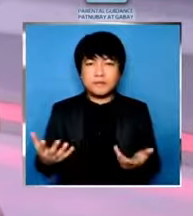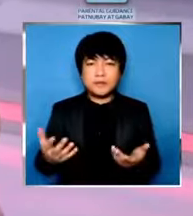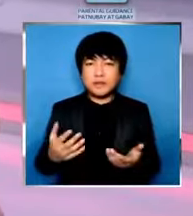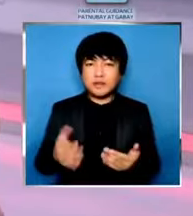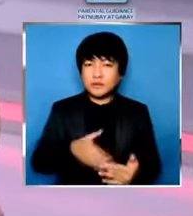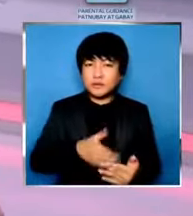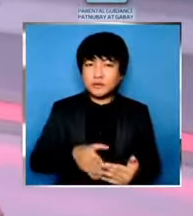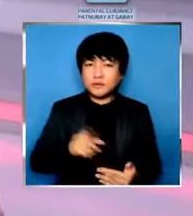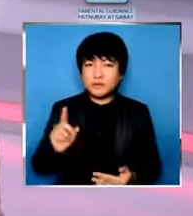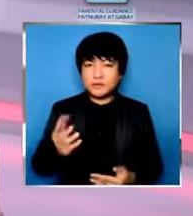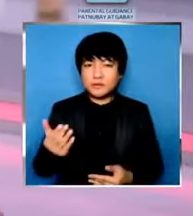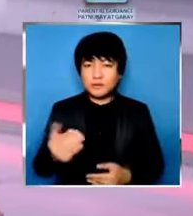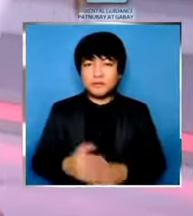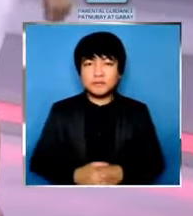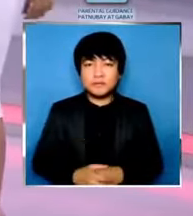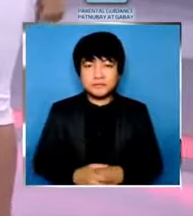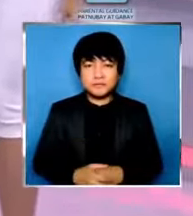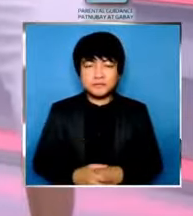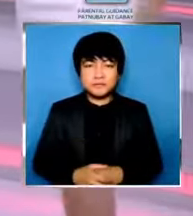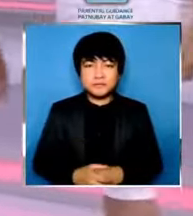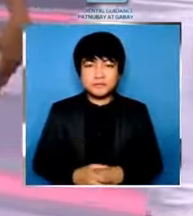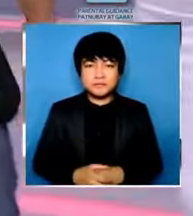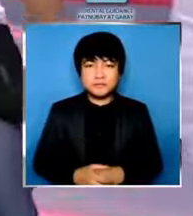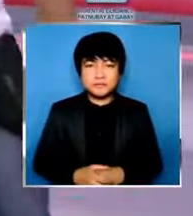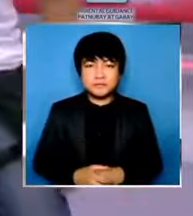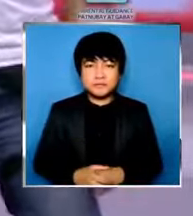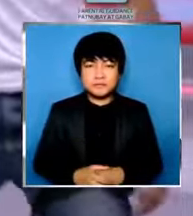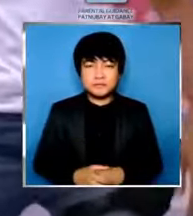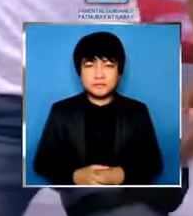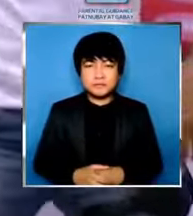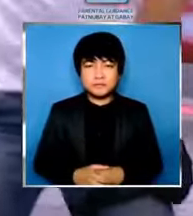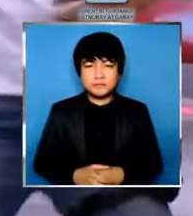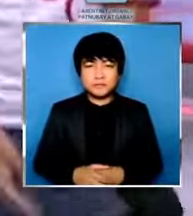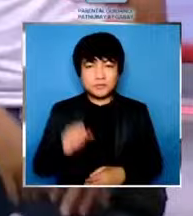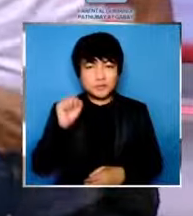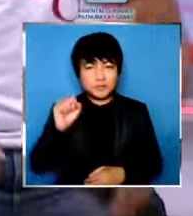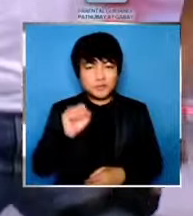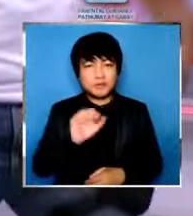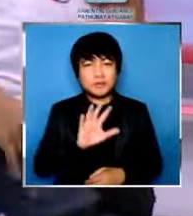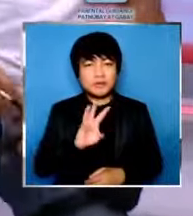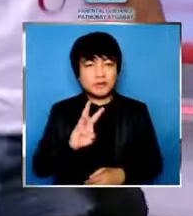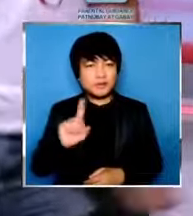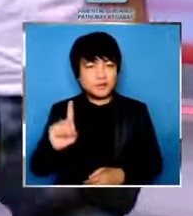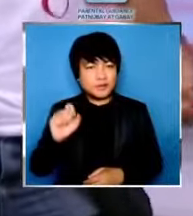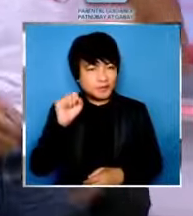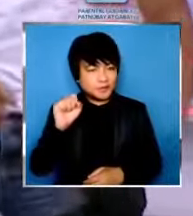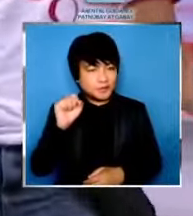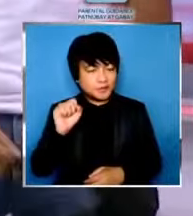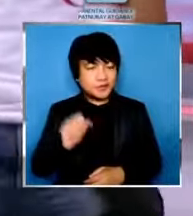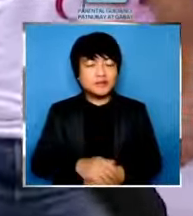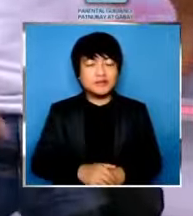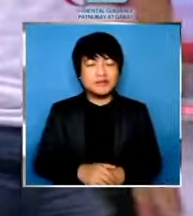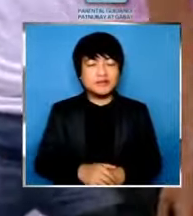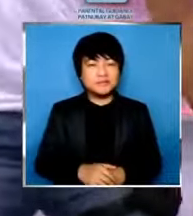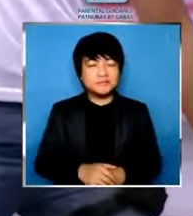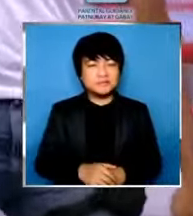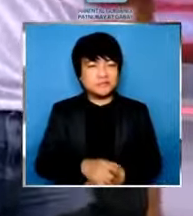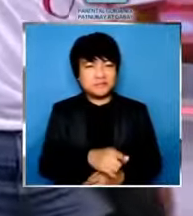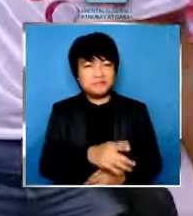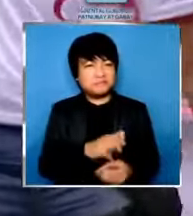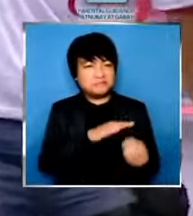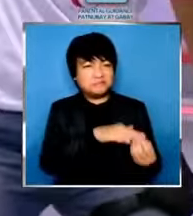E 3, 2, 1, go! Go, 561! Go, go, 561! Boom! Panis! Boom, boom, panis, panis!